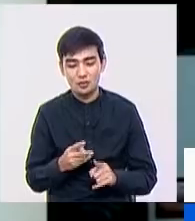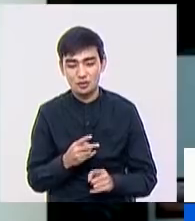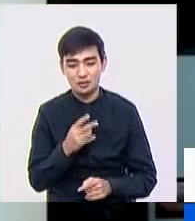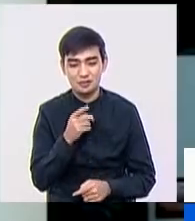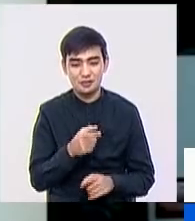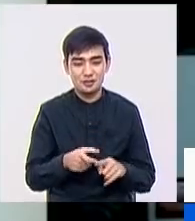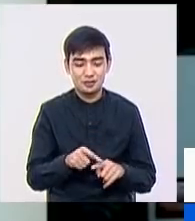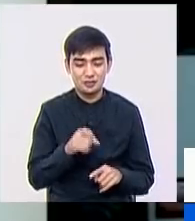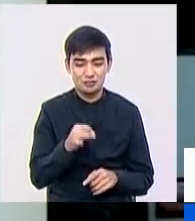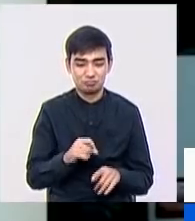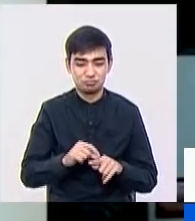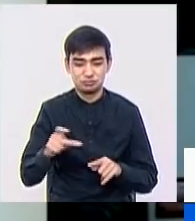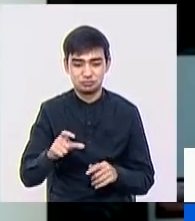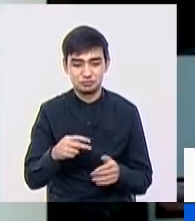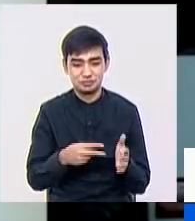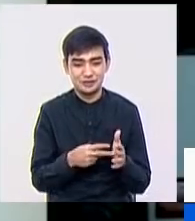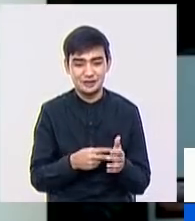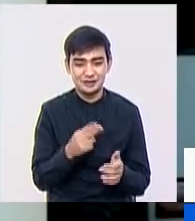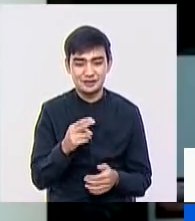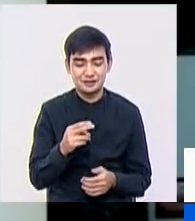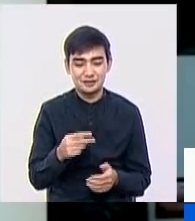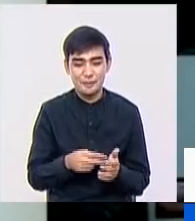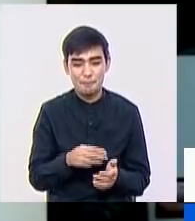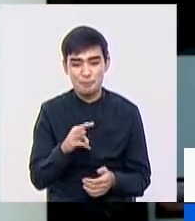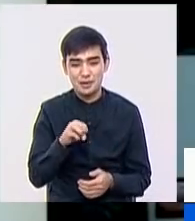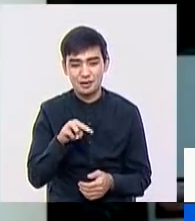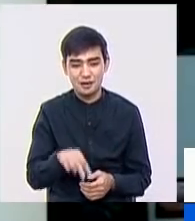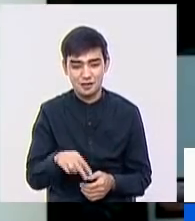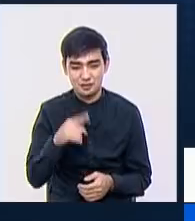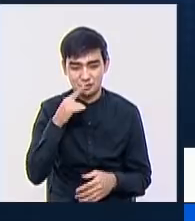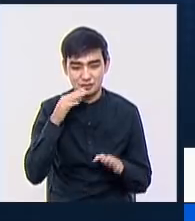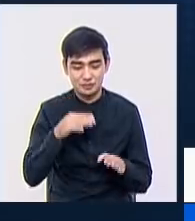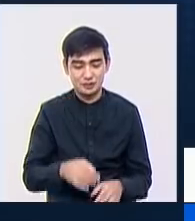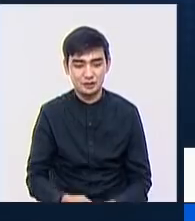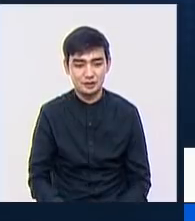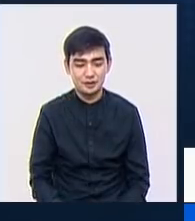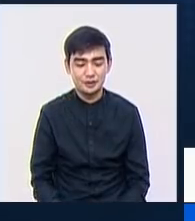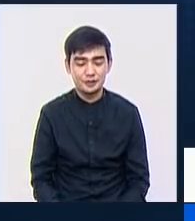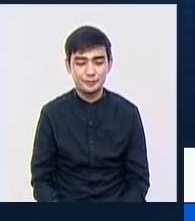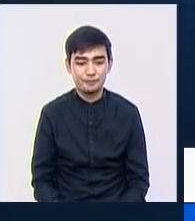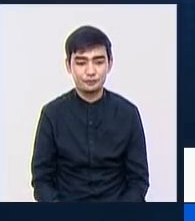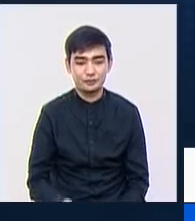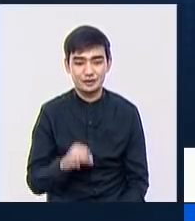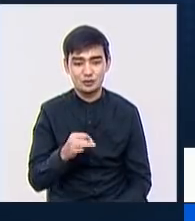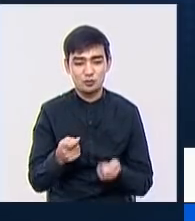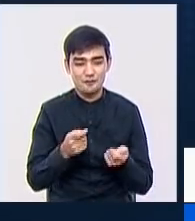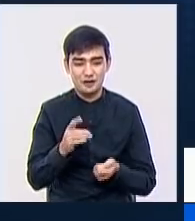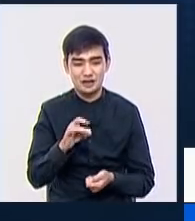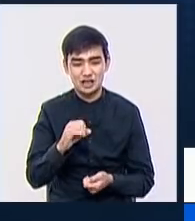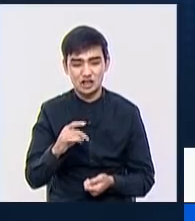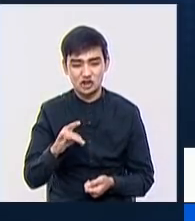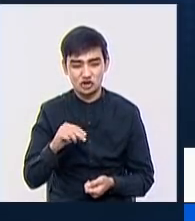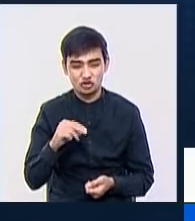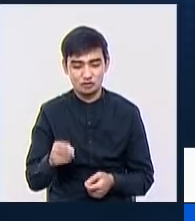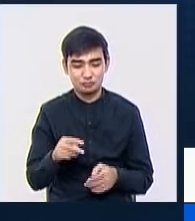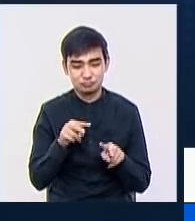это увеличение цен на промышленные металлы на мировом рынке. Арман, скажите, какие рычаги управления и сдерживания